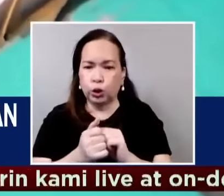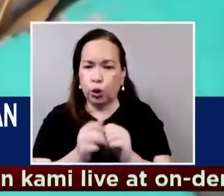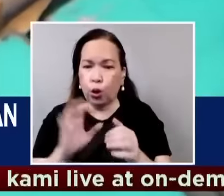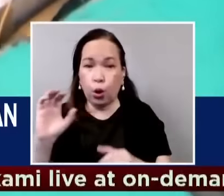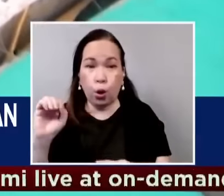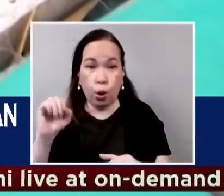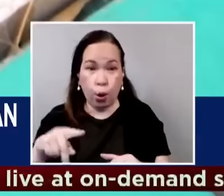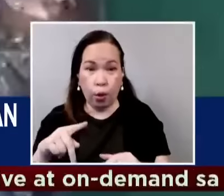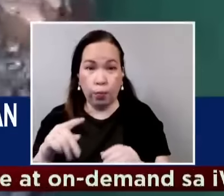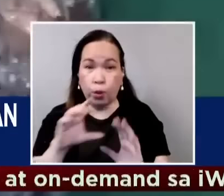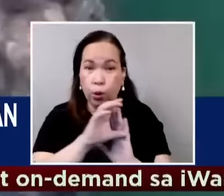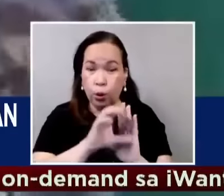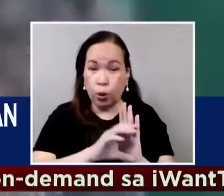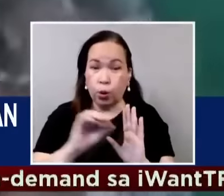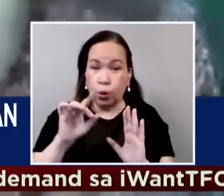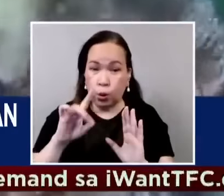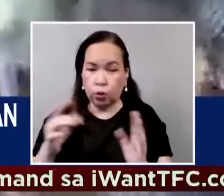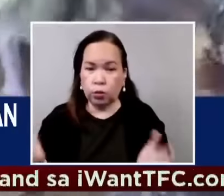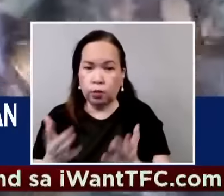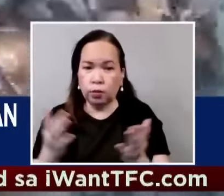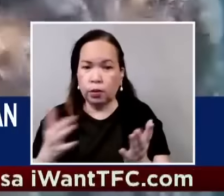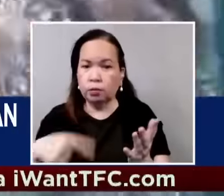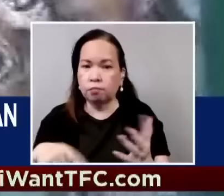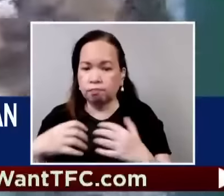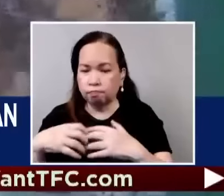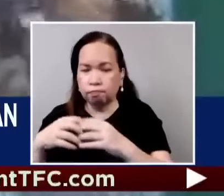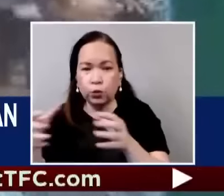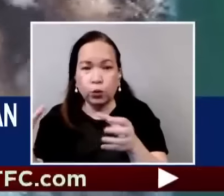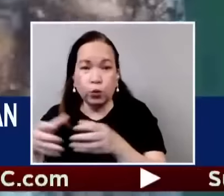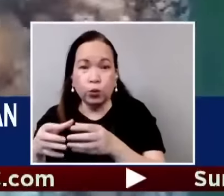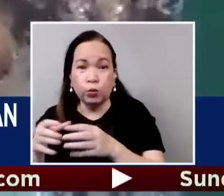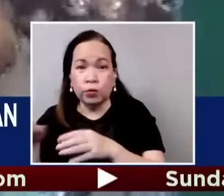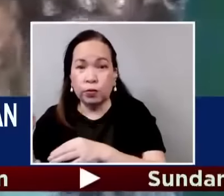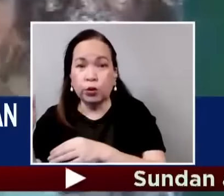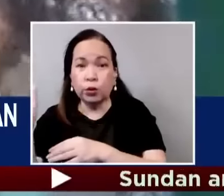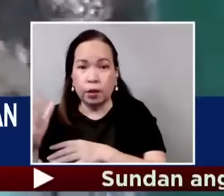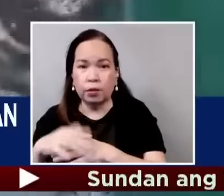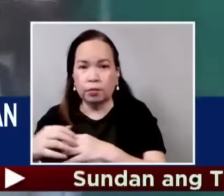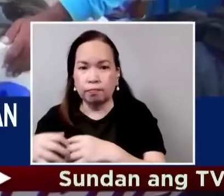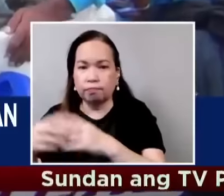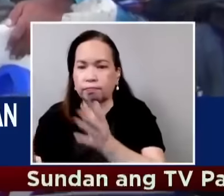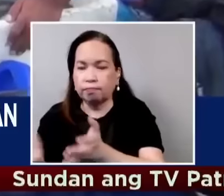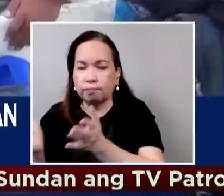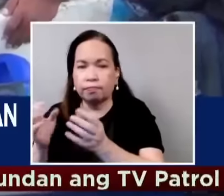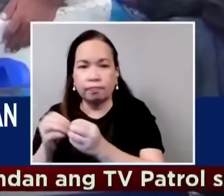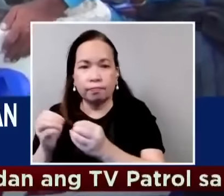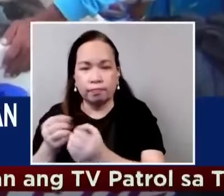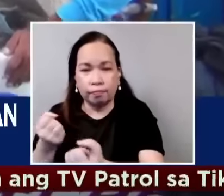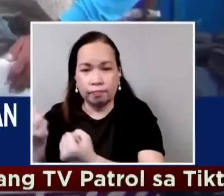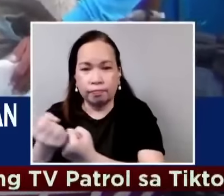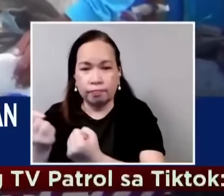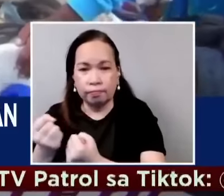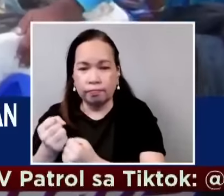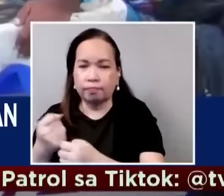mga kooperatiba ng mga magsasaka at mga isda at tuluyang mapalakas ang kanilang produksyon at puwersa sa